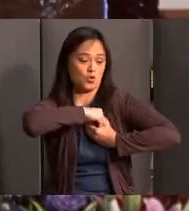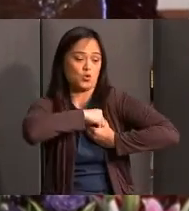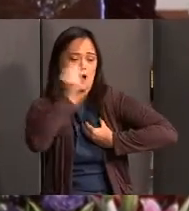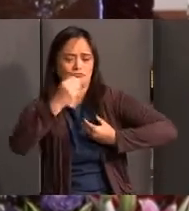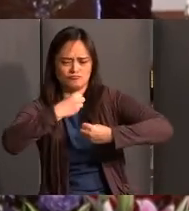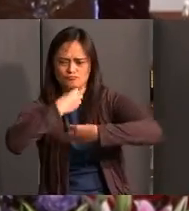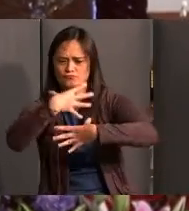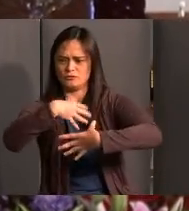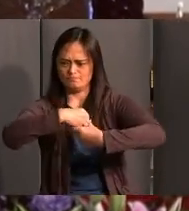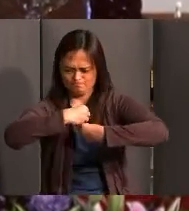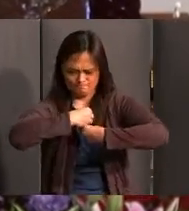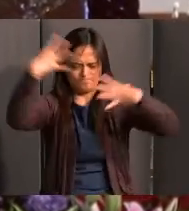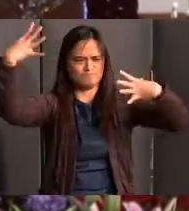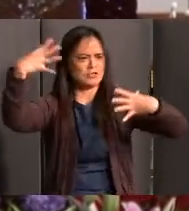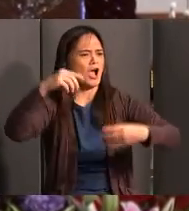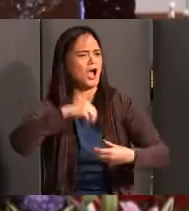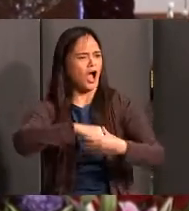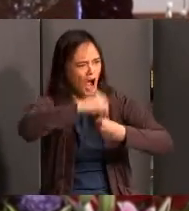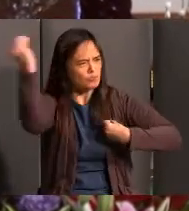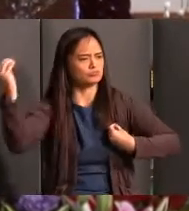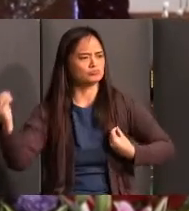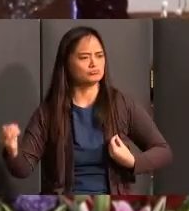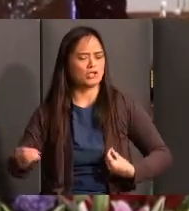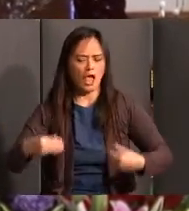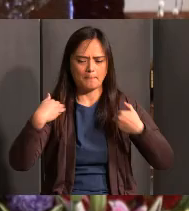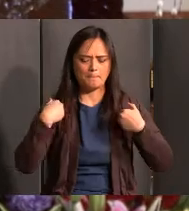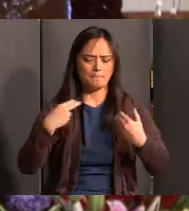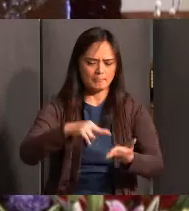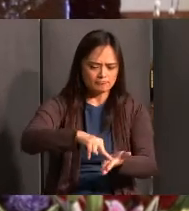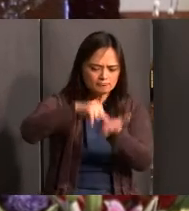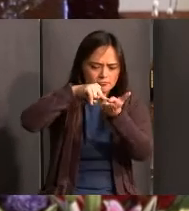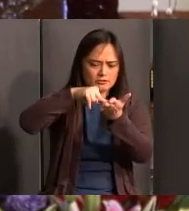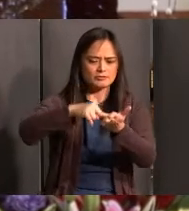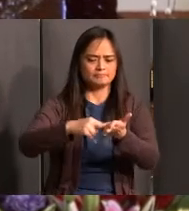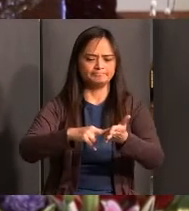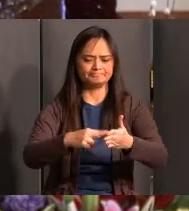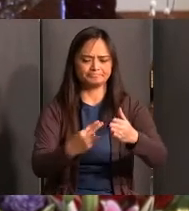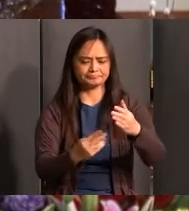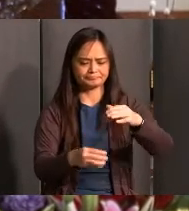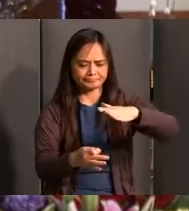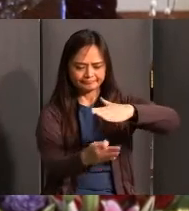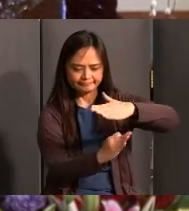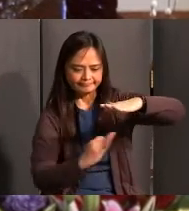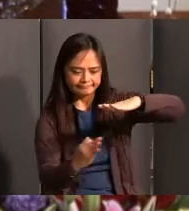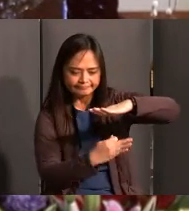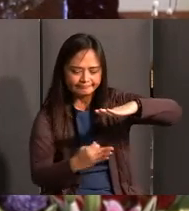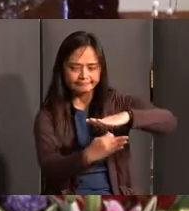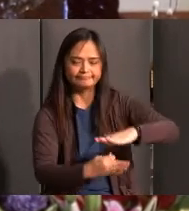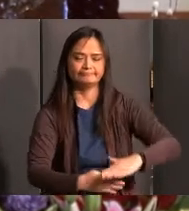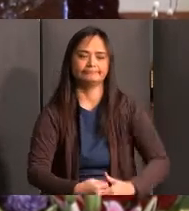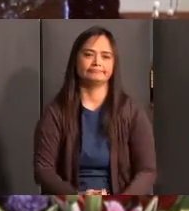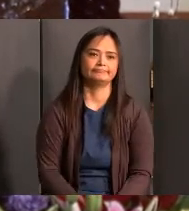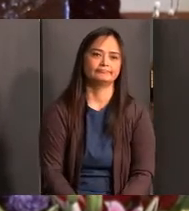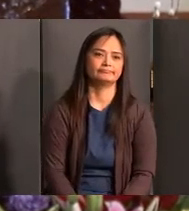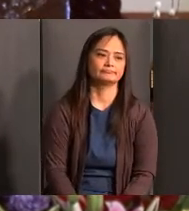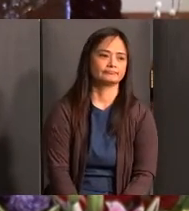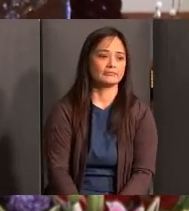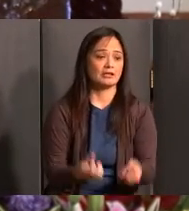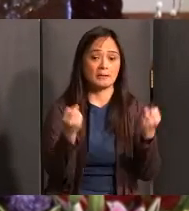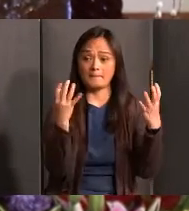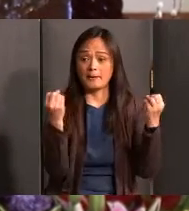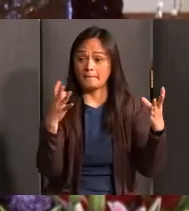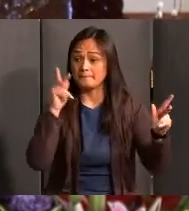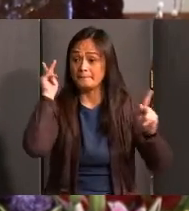tayo ng pagtayo sa magandang pundasyon. Good? Alam niyo po, karamihan ng mga